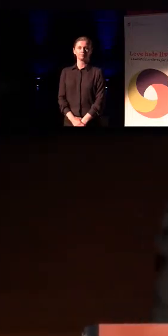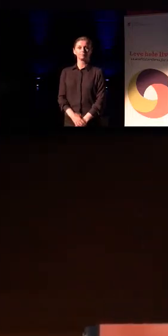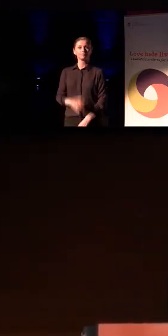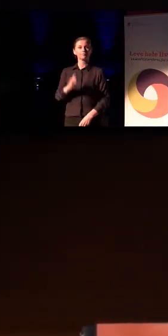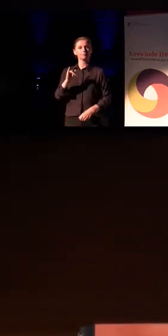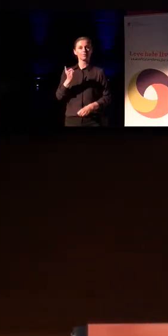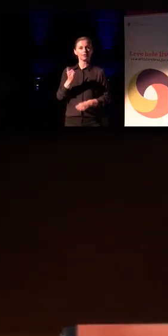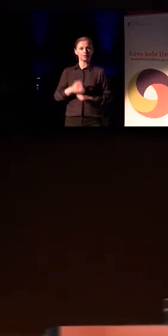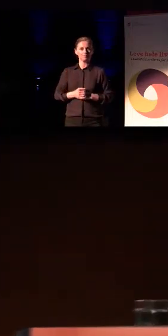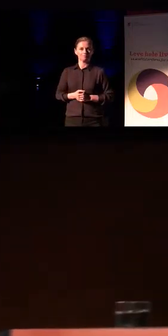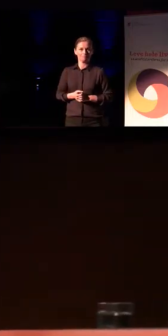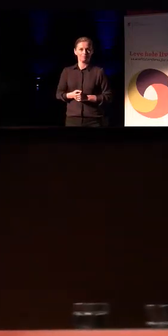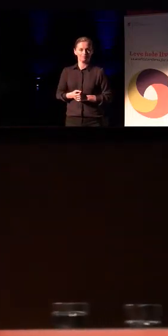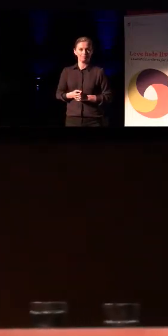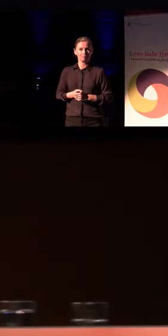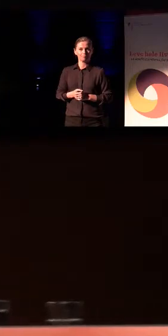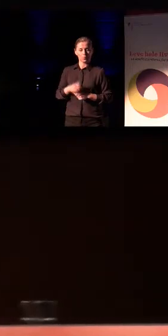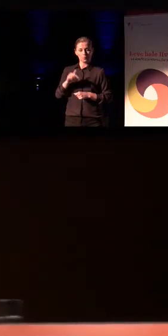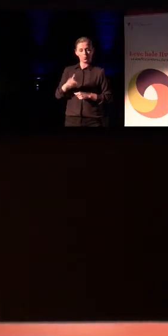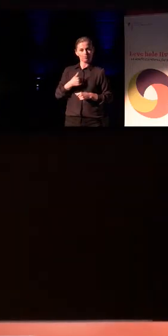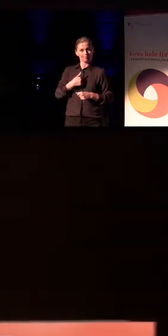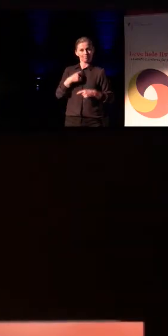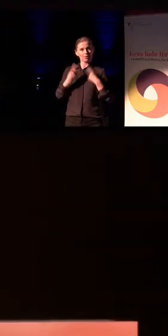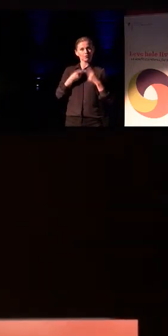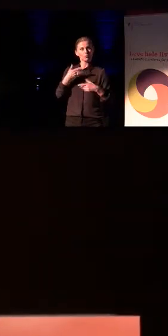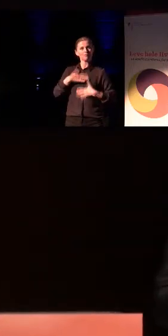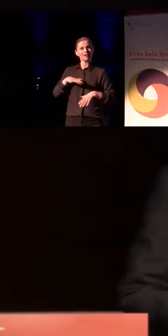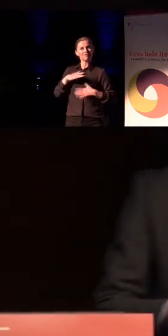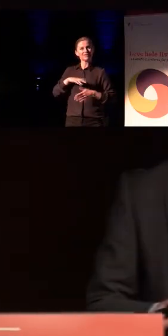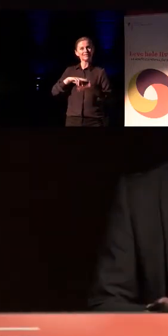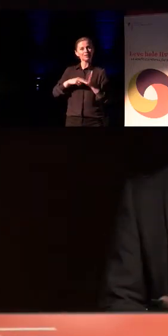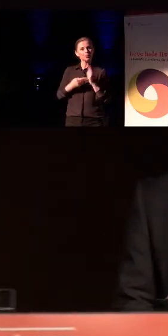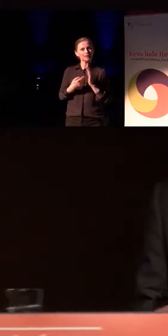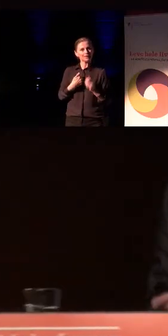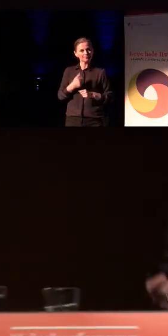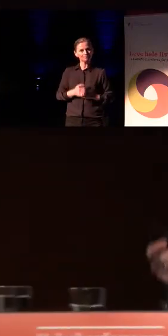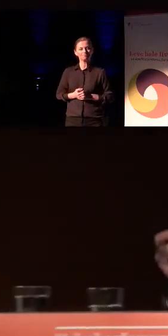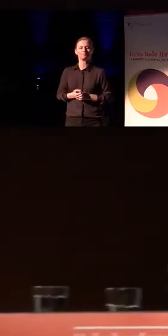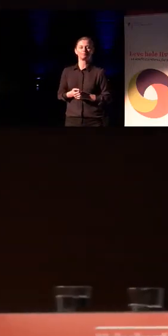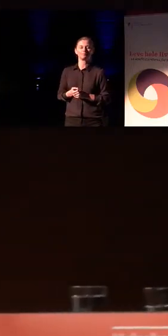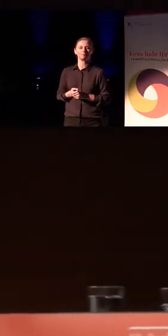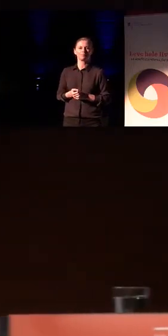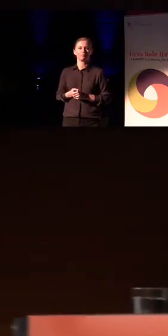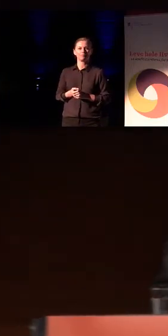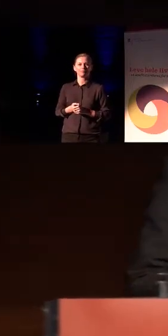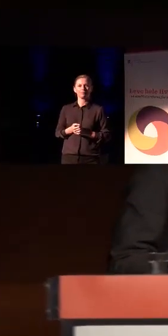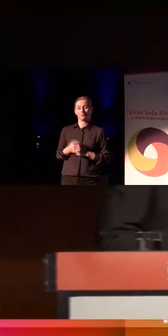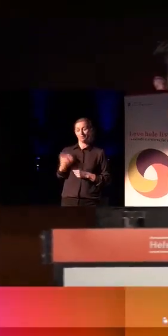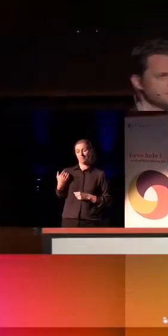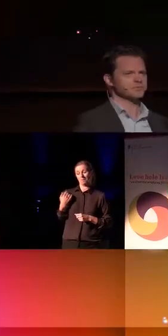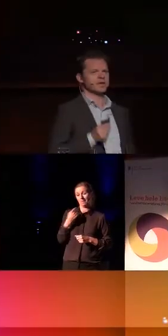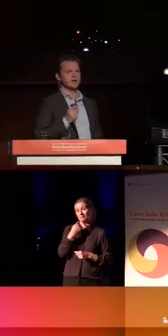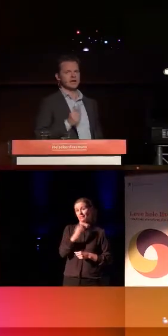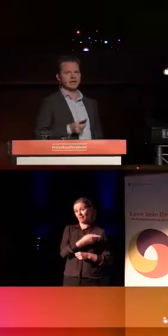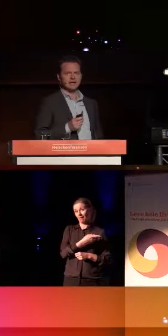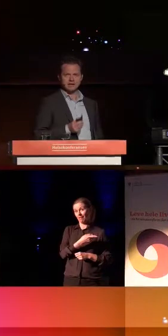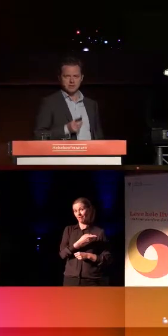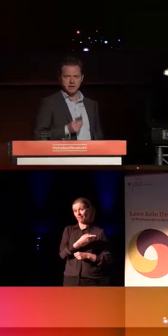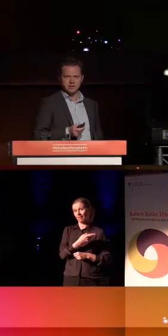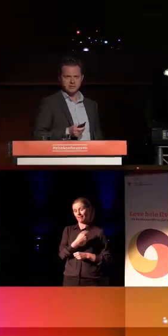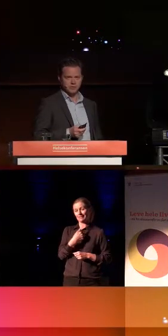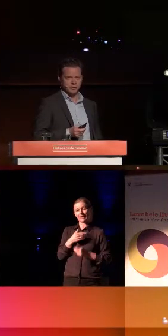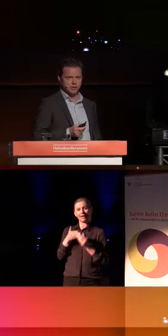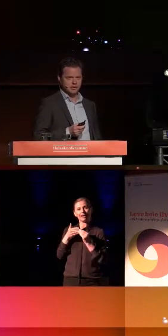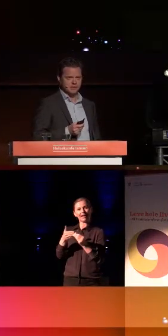Ja. Jeg skal snakke om velferdsteknologi. Som innlederen sa, så leder